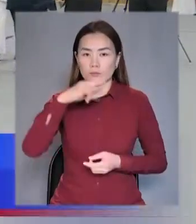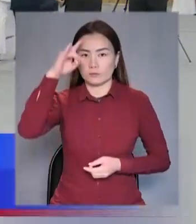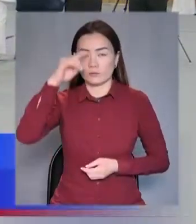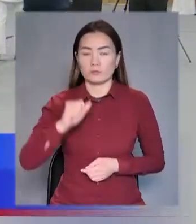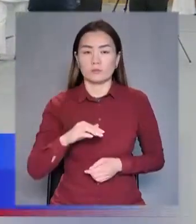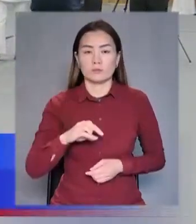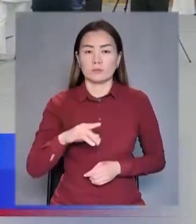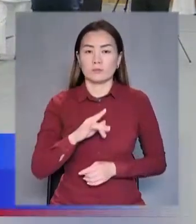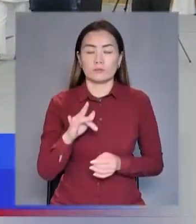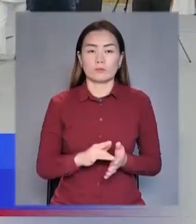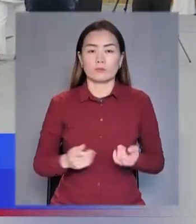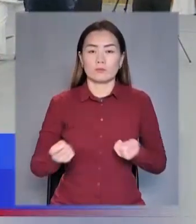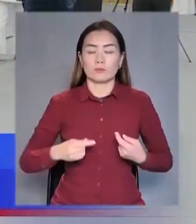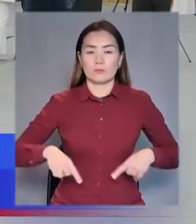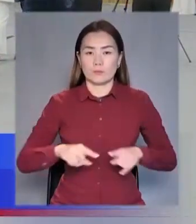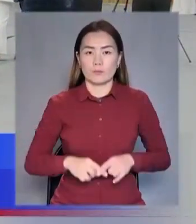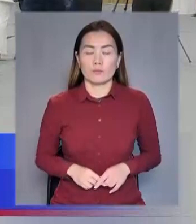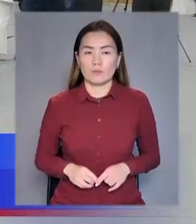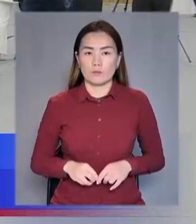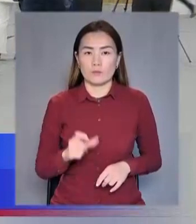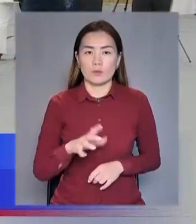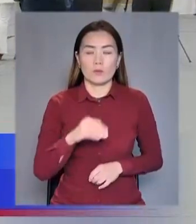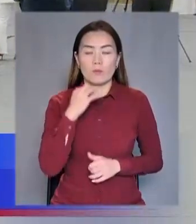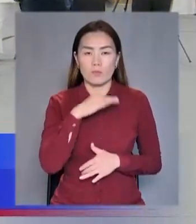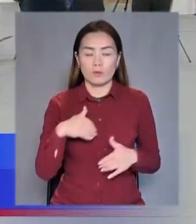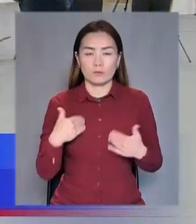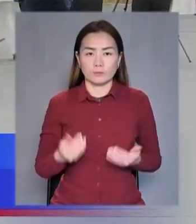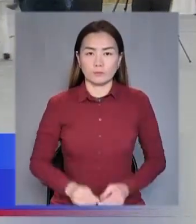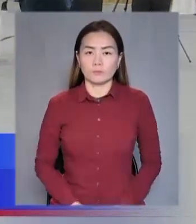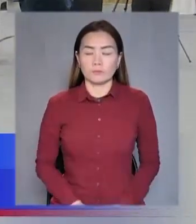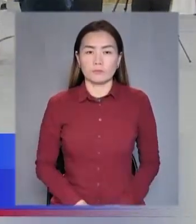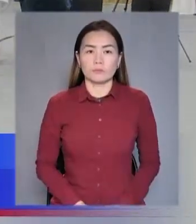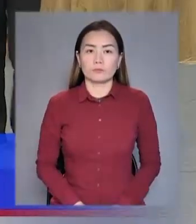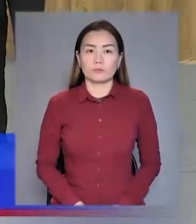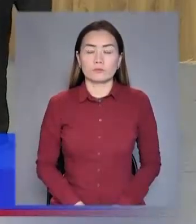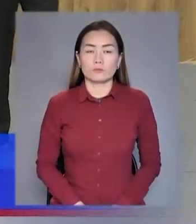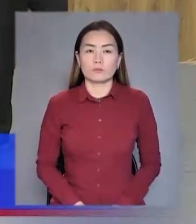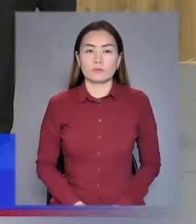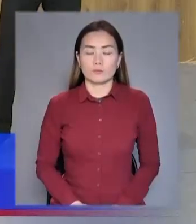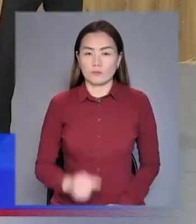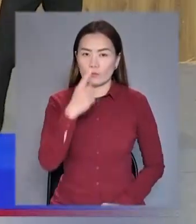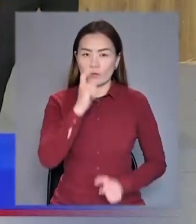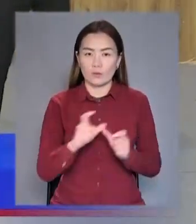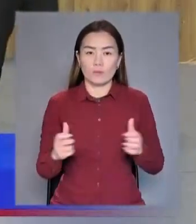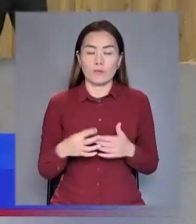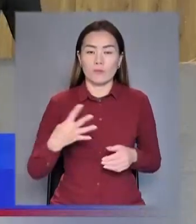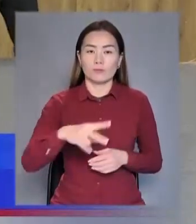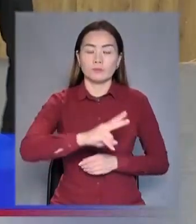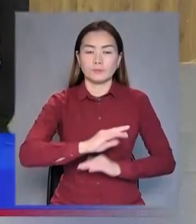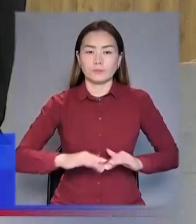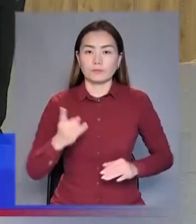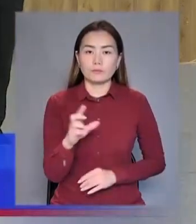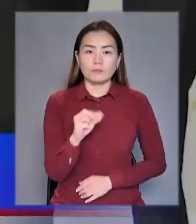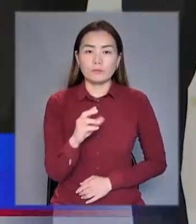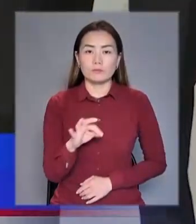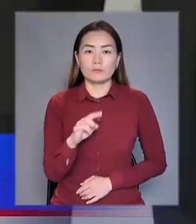Қазақстанды, Атырау облысының Қазақстанды басқаратын азаматшылары көп болсын, азаматтар көп болсын дегенге. Биыл мектеп бітірген 42 түлектің